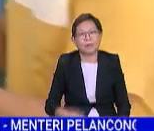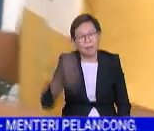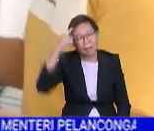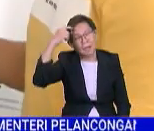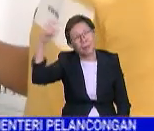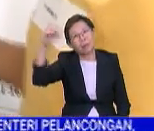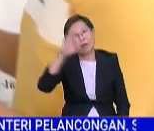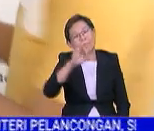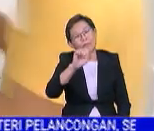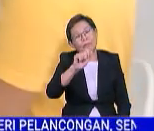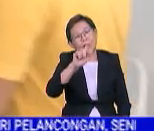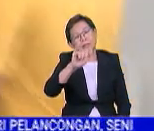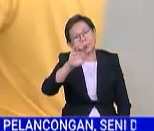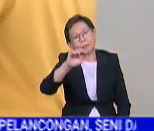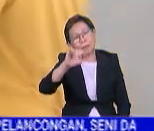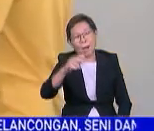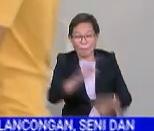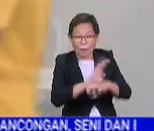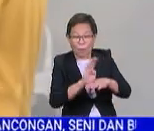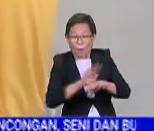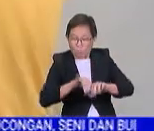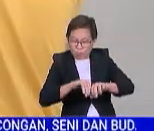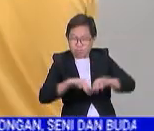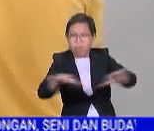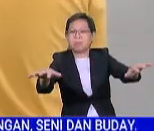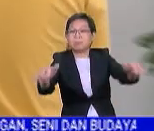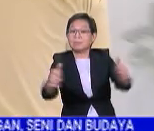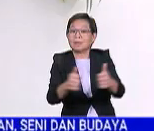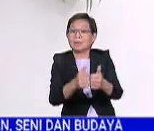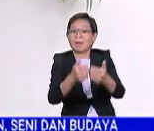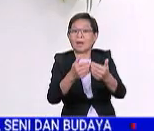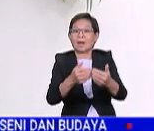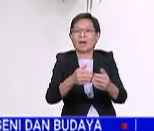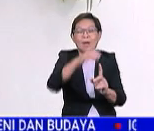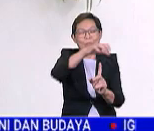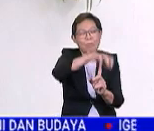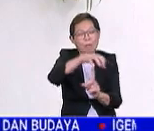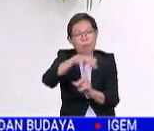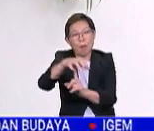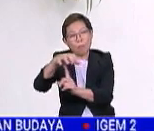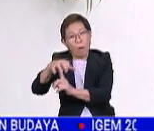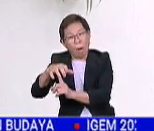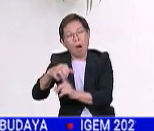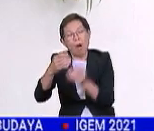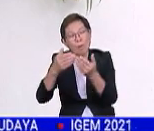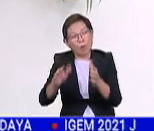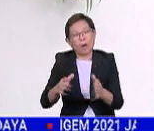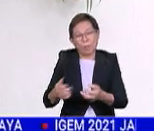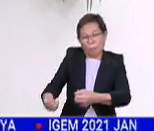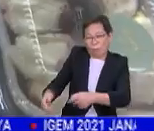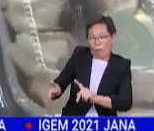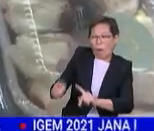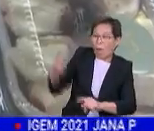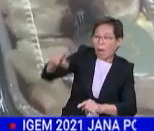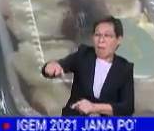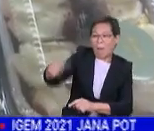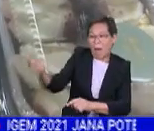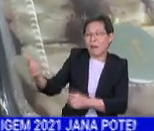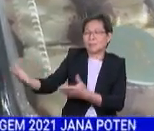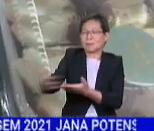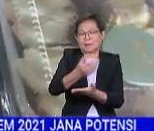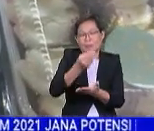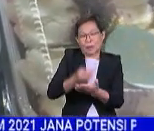Impian Fatimah, perniagaannya dapat dikembangkan dengan membuka kios atau gerai sekaligus memberi peluang kepada orang lain